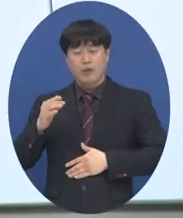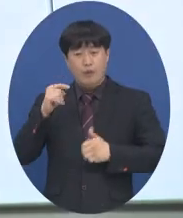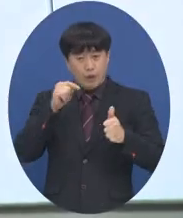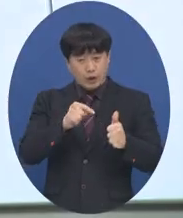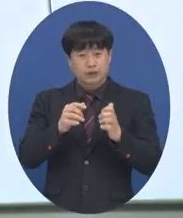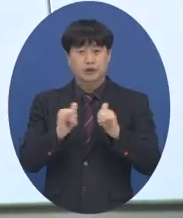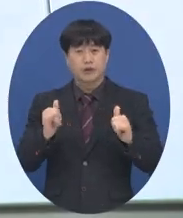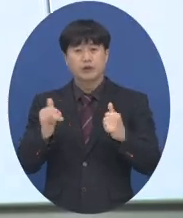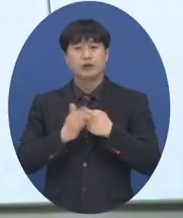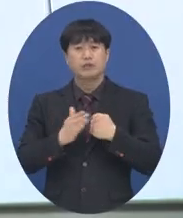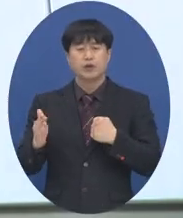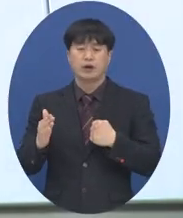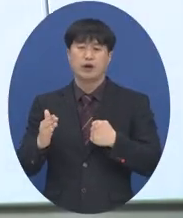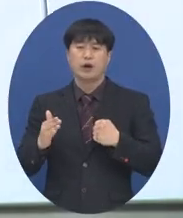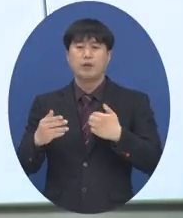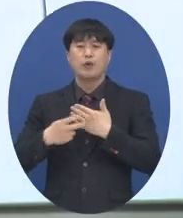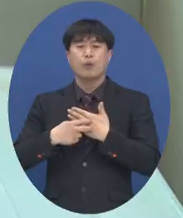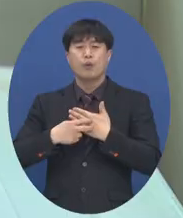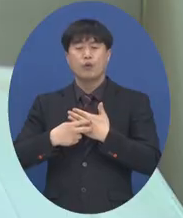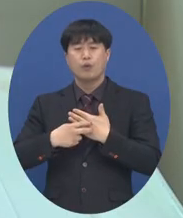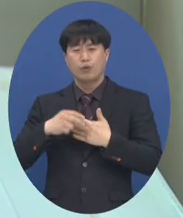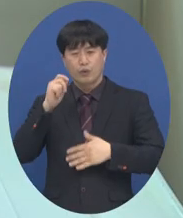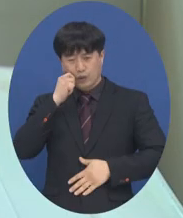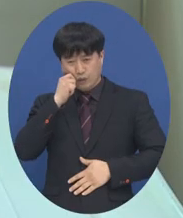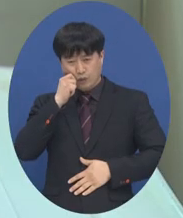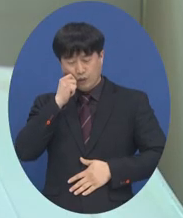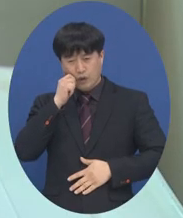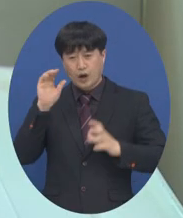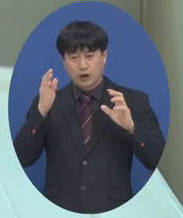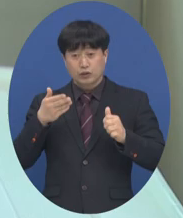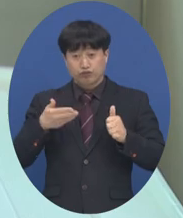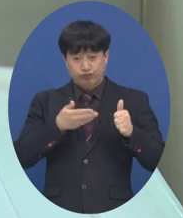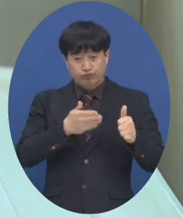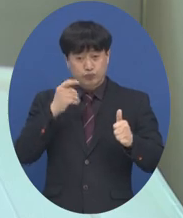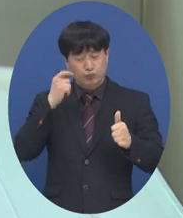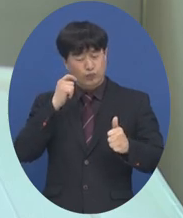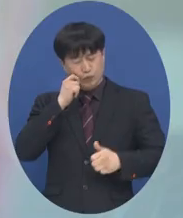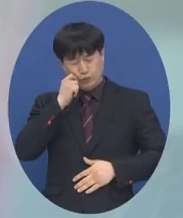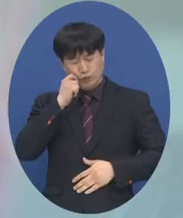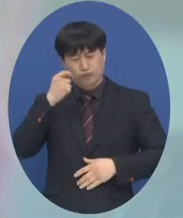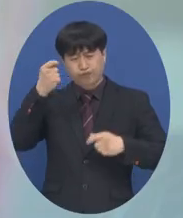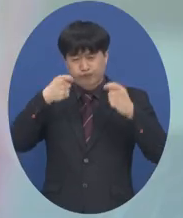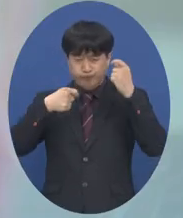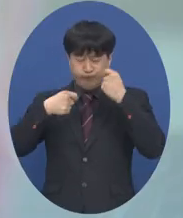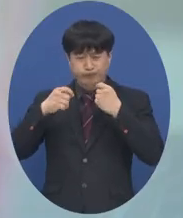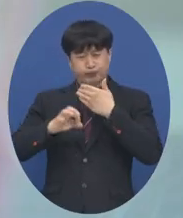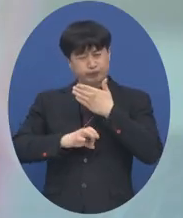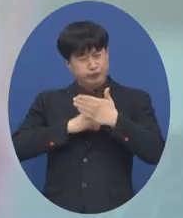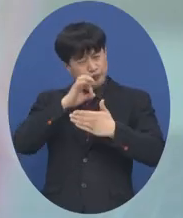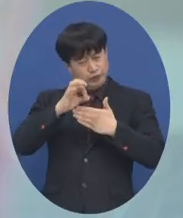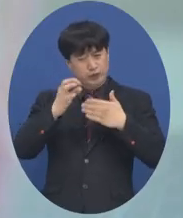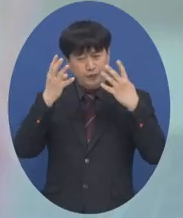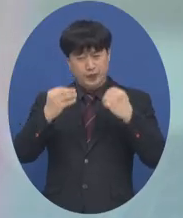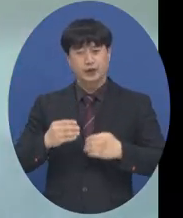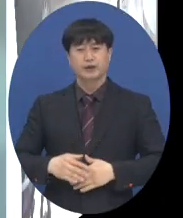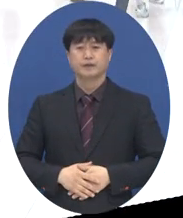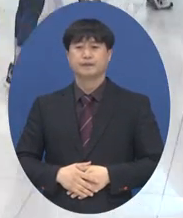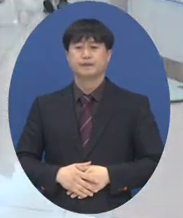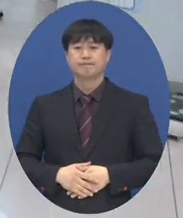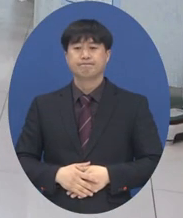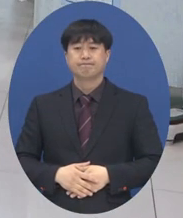확진자라 받아주는 병원이 없어 아픈 아이에게 해줄 것 없이 눈물바람을 하며 뜬눈으로 밤을 새웠다고